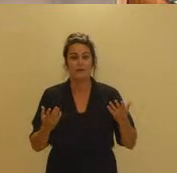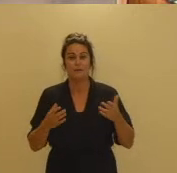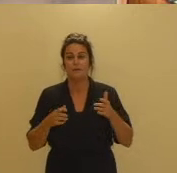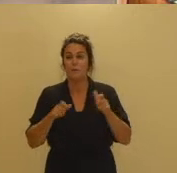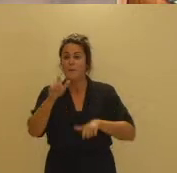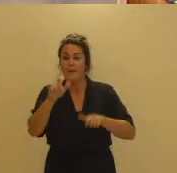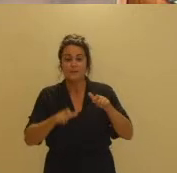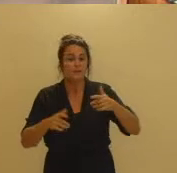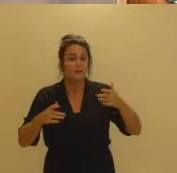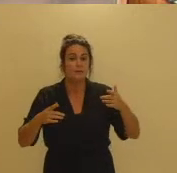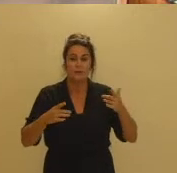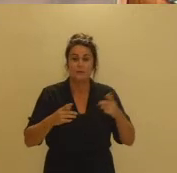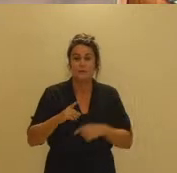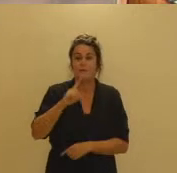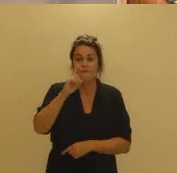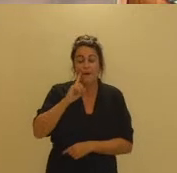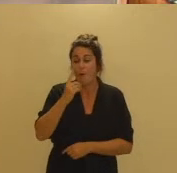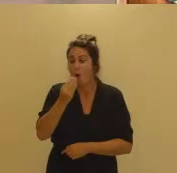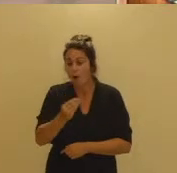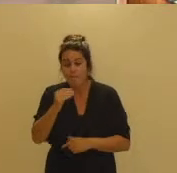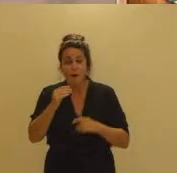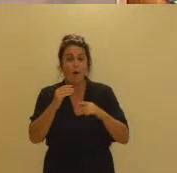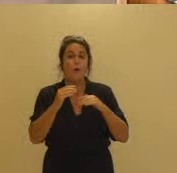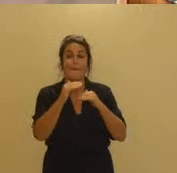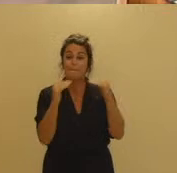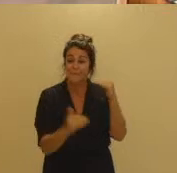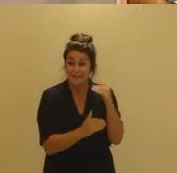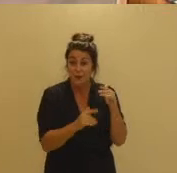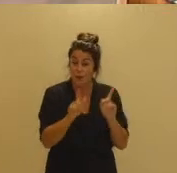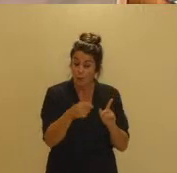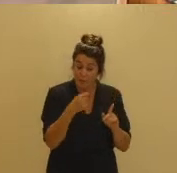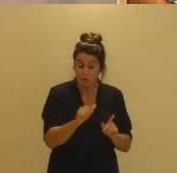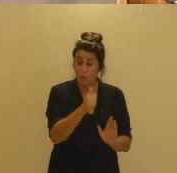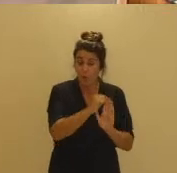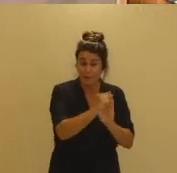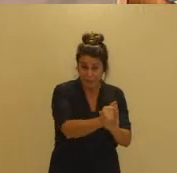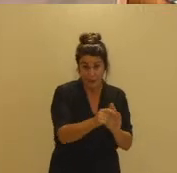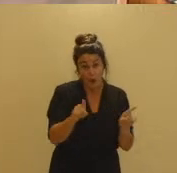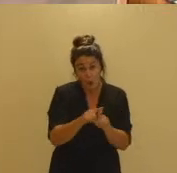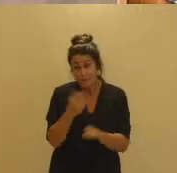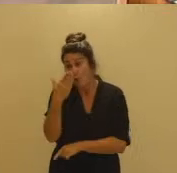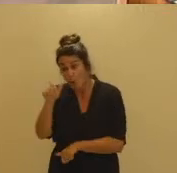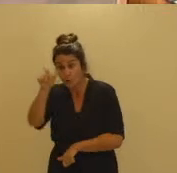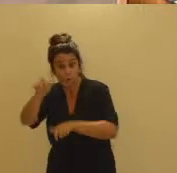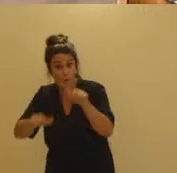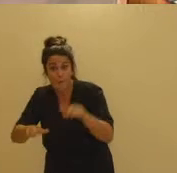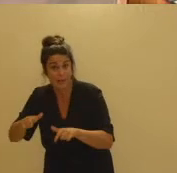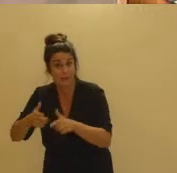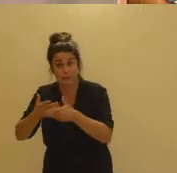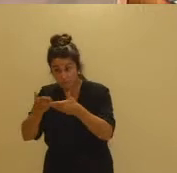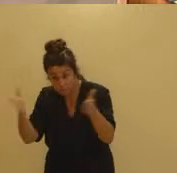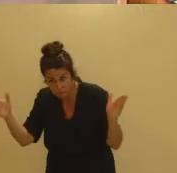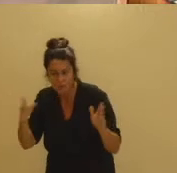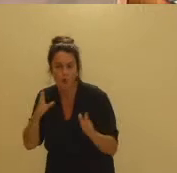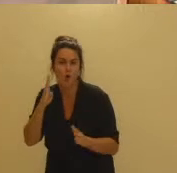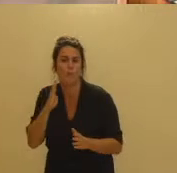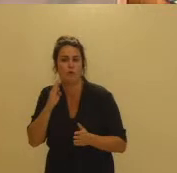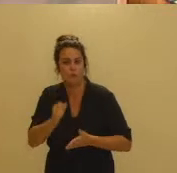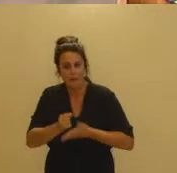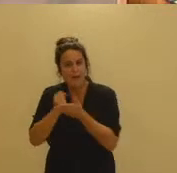pas des femmes ou qui ne seraient pas des mineurs, ne relèvent pas de la solidarité humanitaire à laquelle nous devons